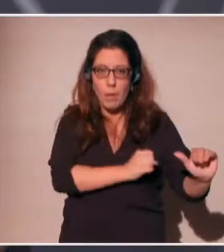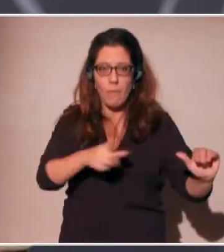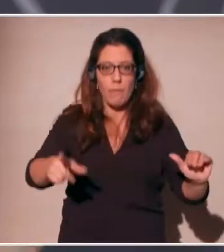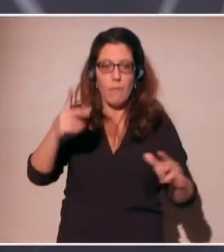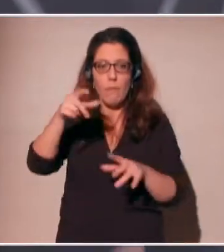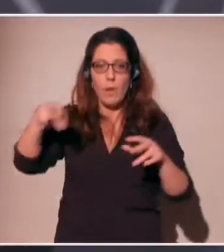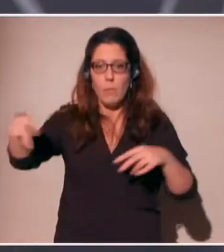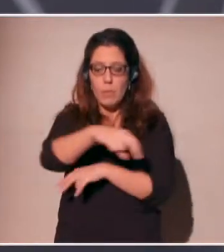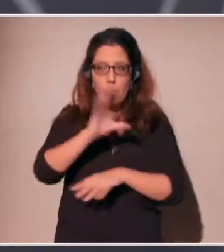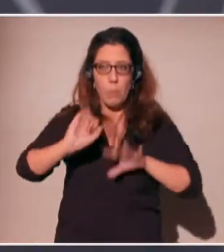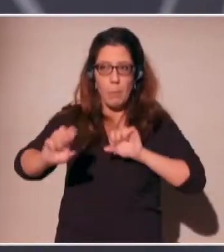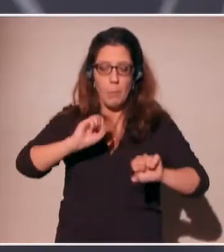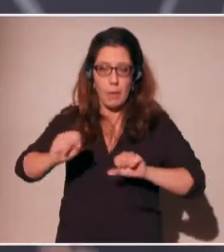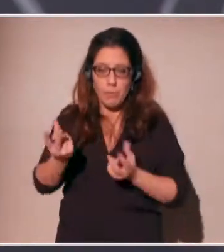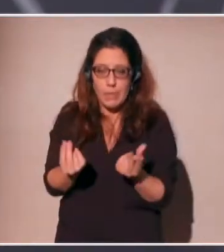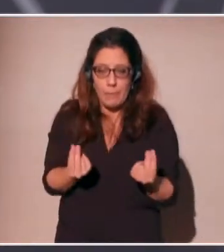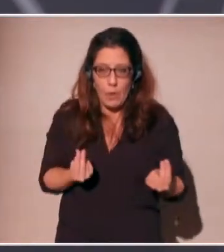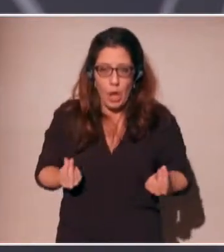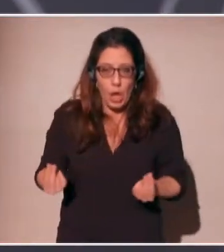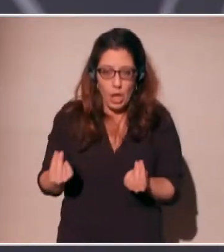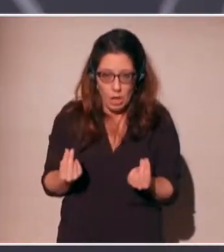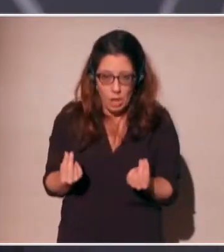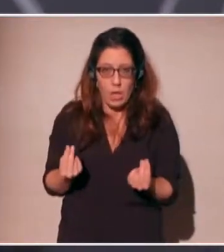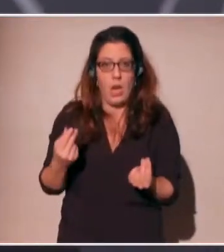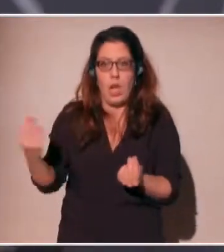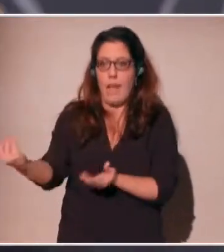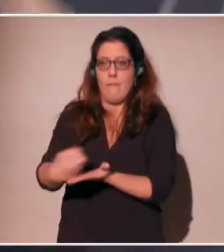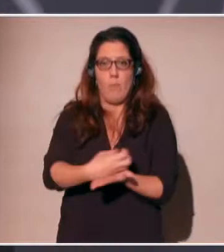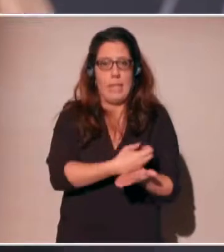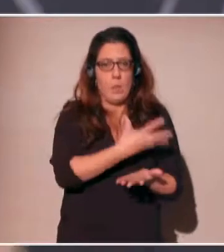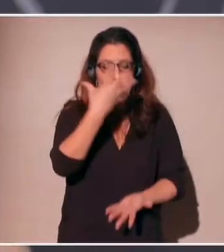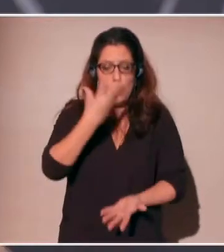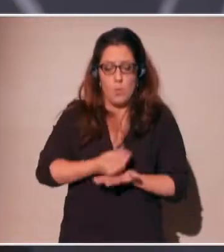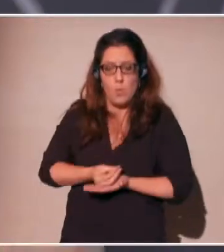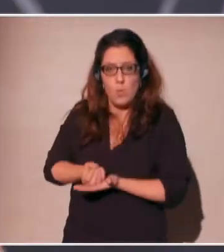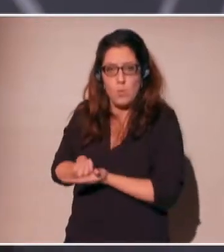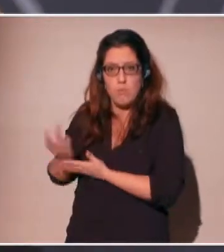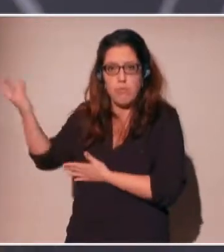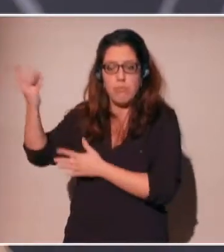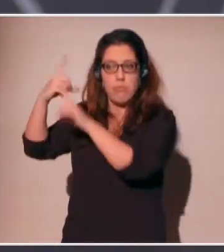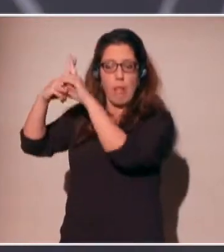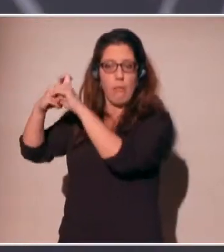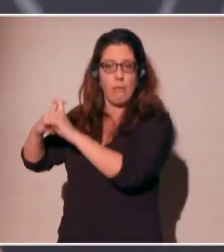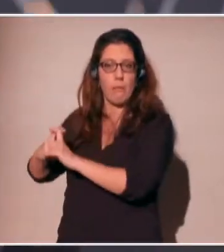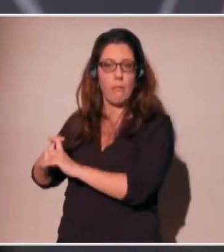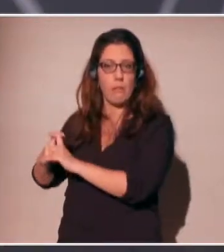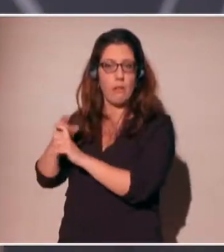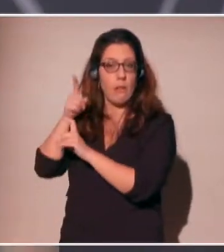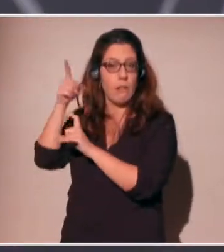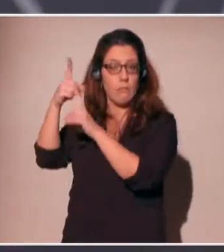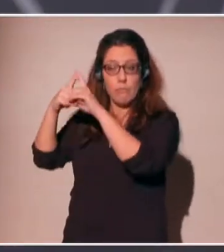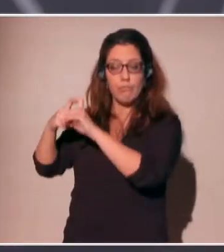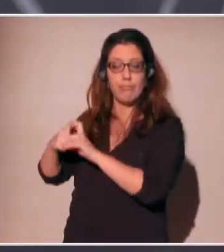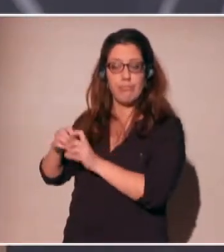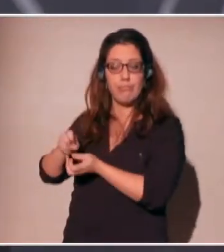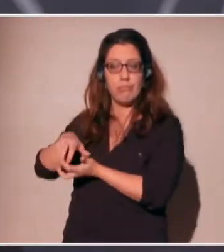différents objets dans son environnement immédiat. Ensuite, elle collecte ces données, elle les envoie à l'algorithme, et l'algorithme en fait